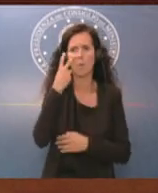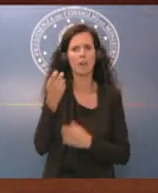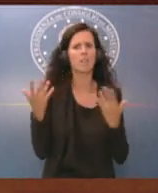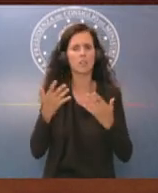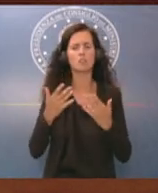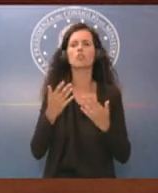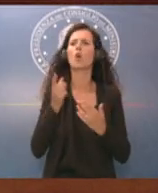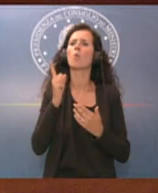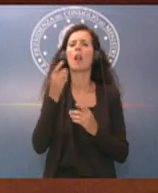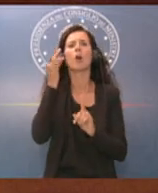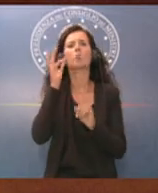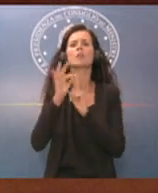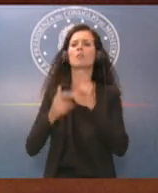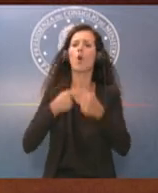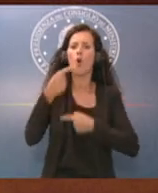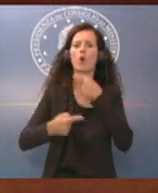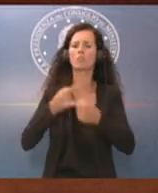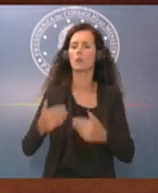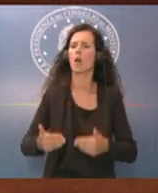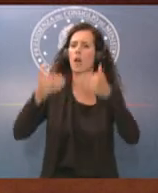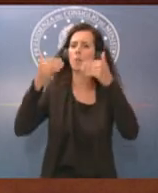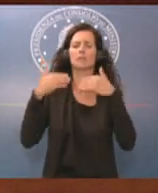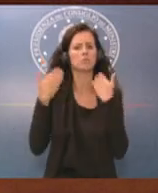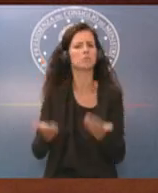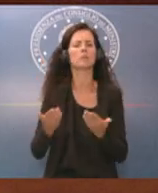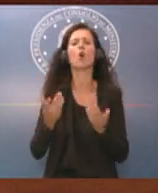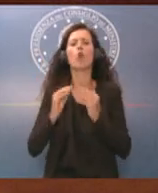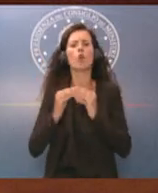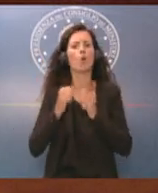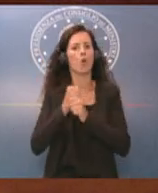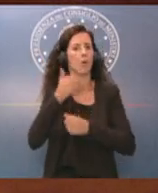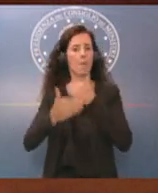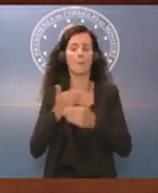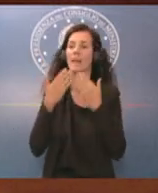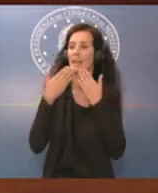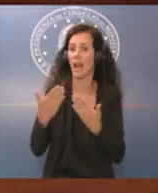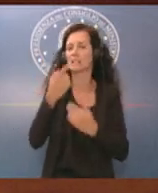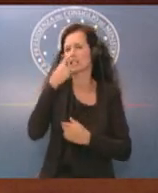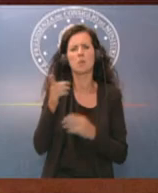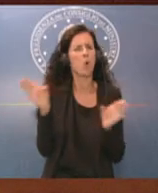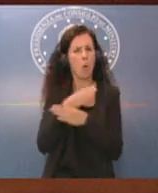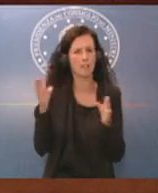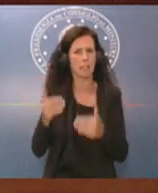ad abbattere le barriere di tutti i tipi, ovviamente anche architettoniche. Grazie.